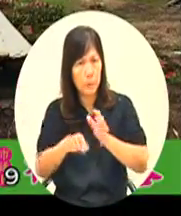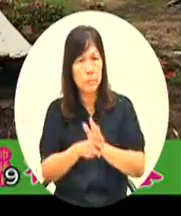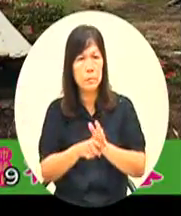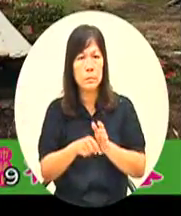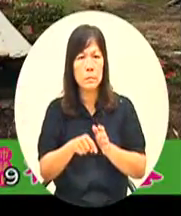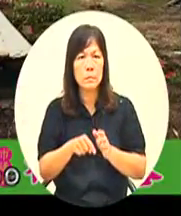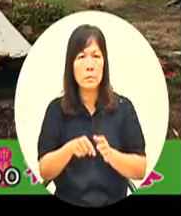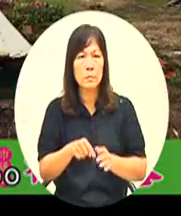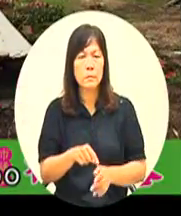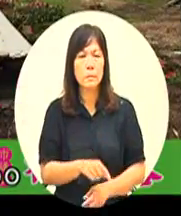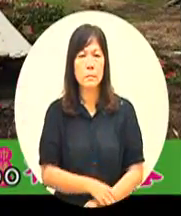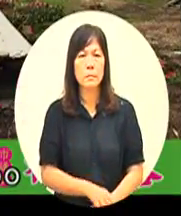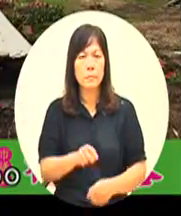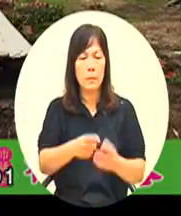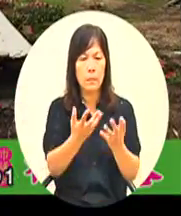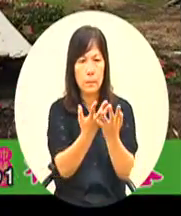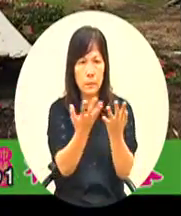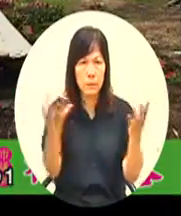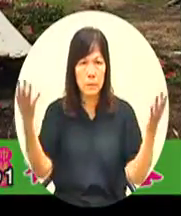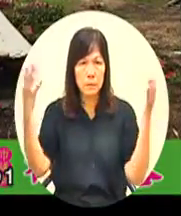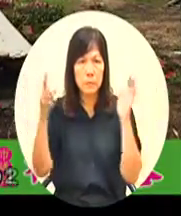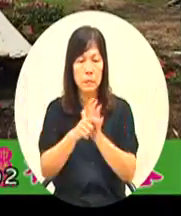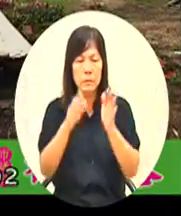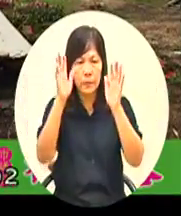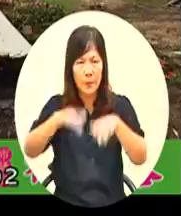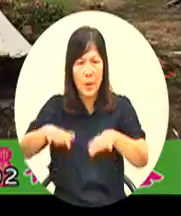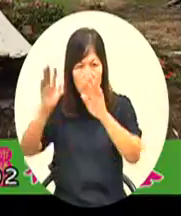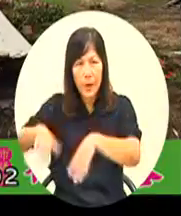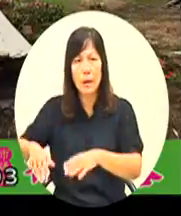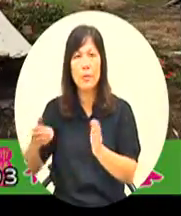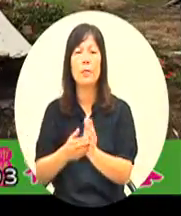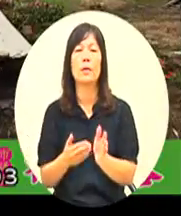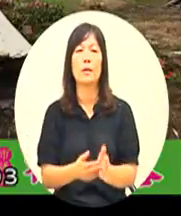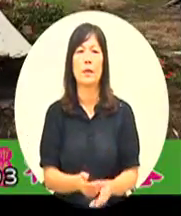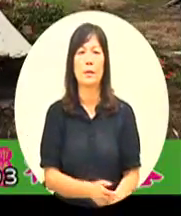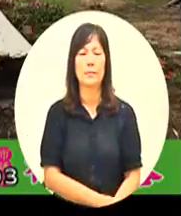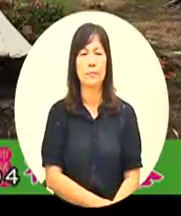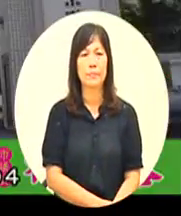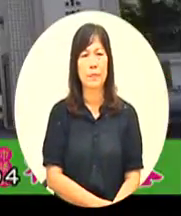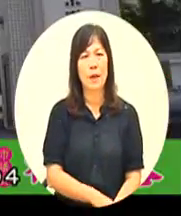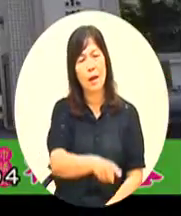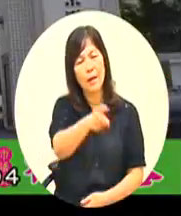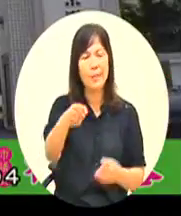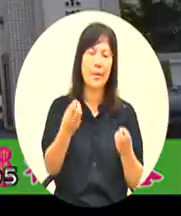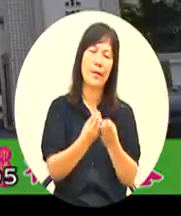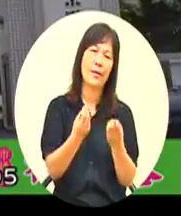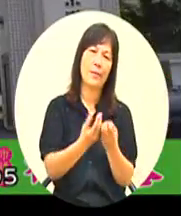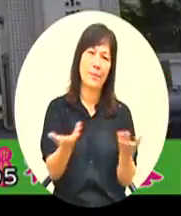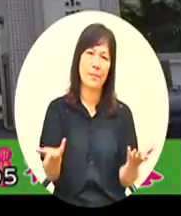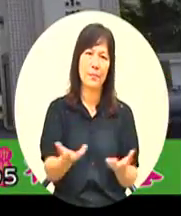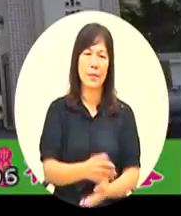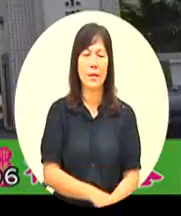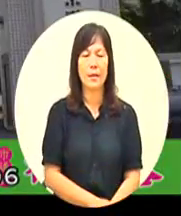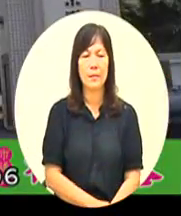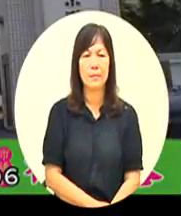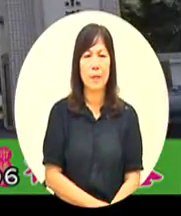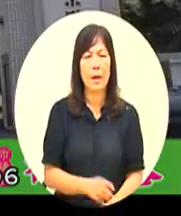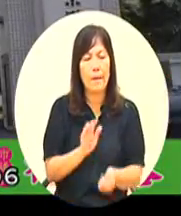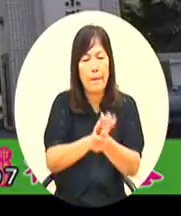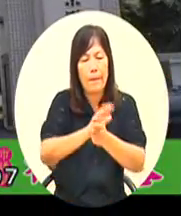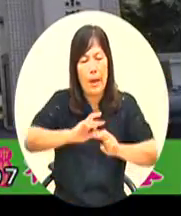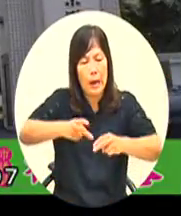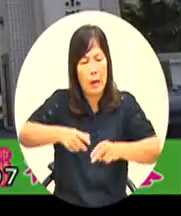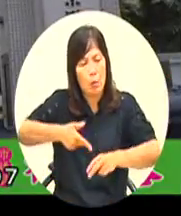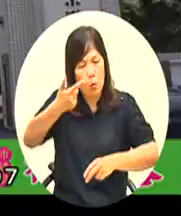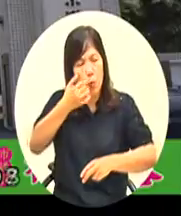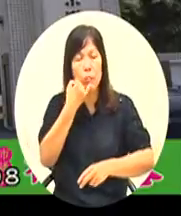个围墙弄给它弄倒啦，弄给它弄倒啦，看你是要怎样，赶紧来改善啦，好